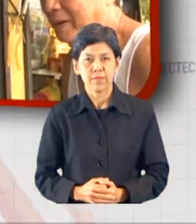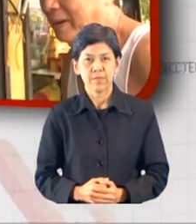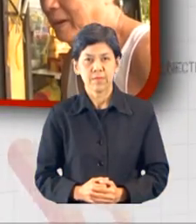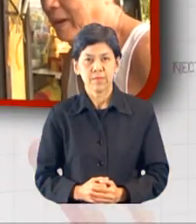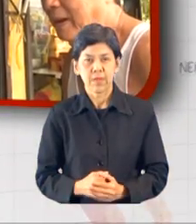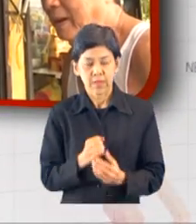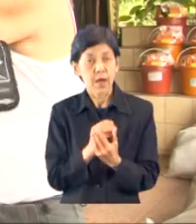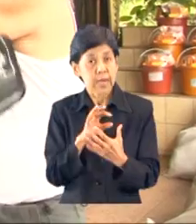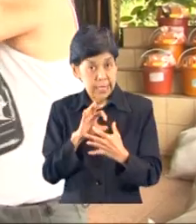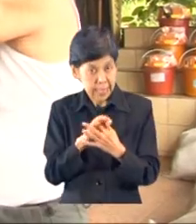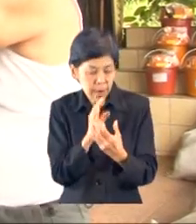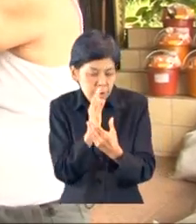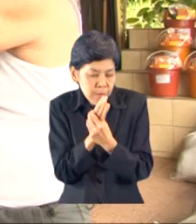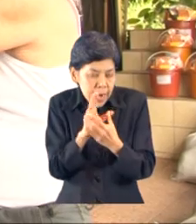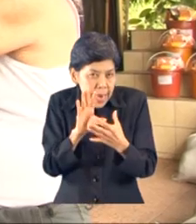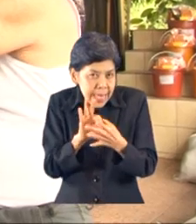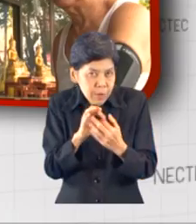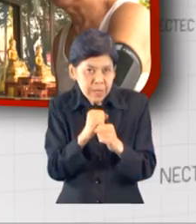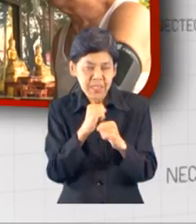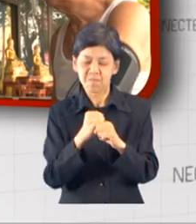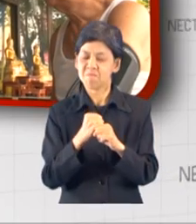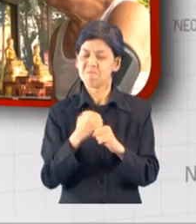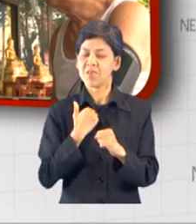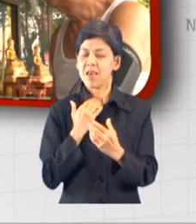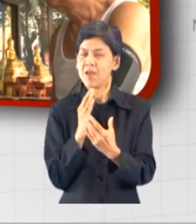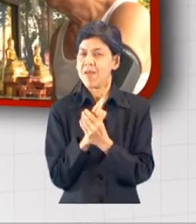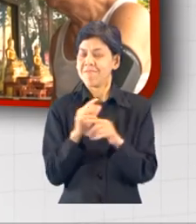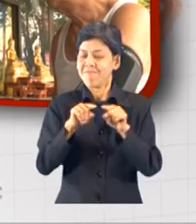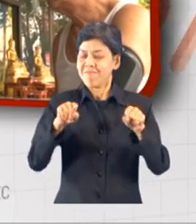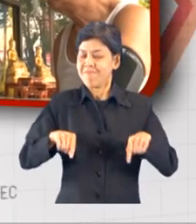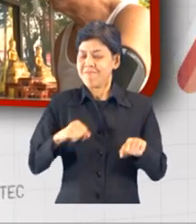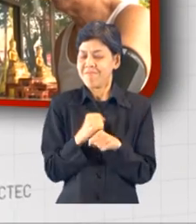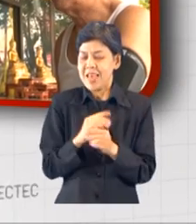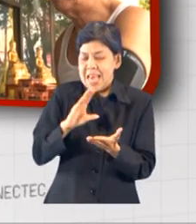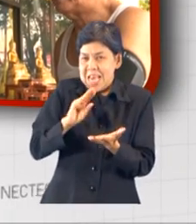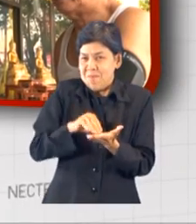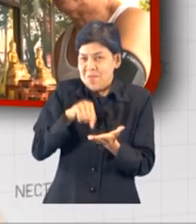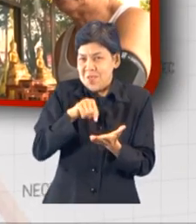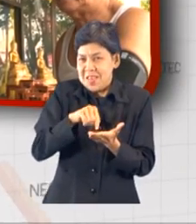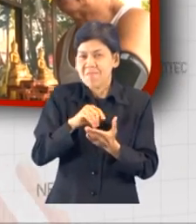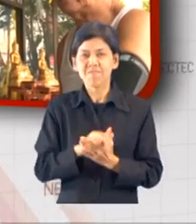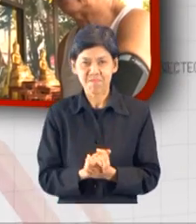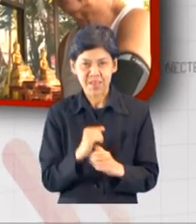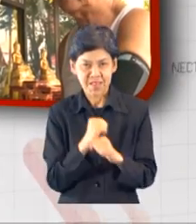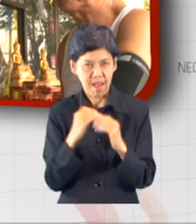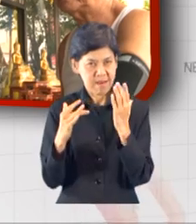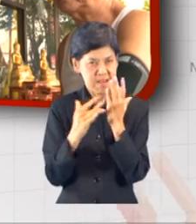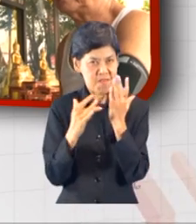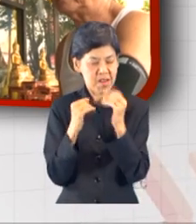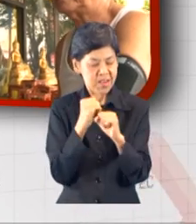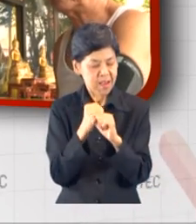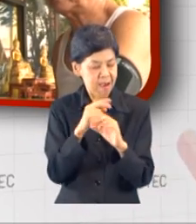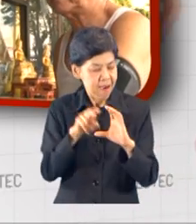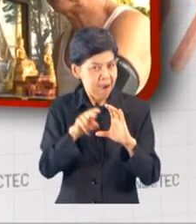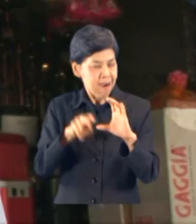ระบบจัดเก็บแฟ้มข้อมูลทางสาธารณสุขระดับหลังคาเรือนหรือFamily Folder Collector เป็นเทคโนโลยี